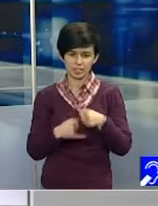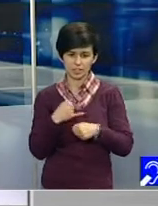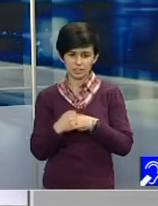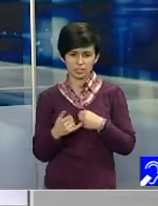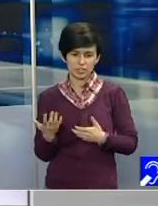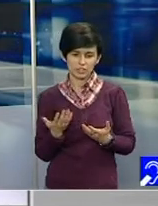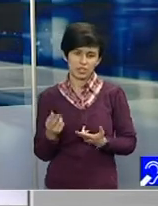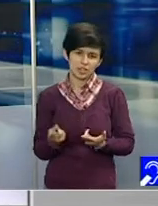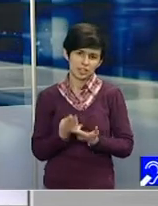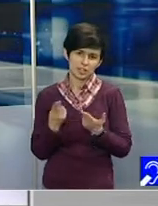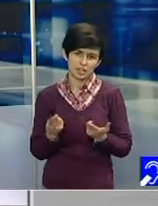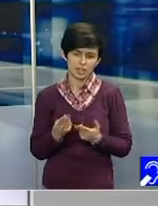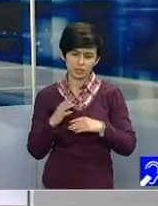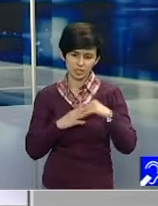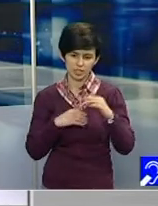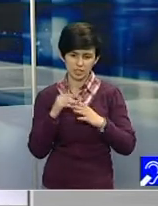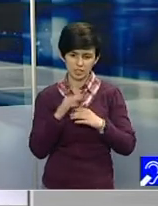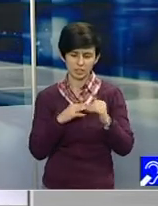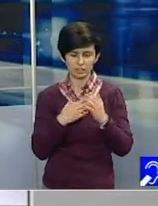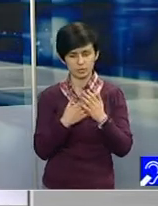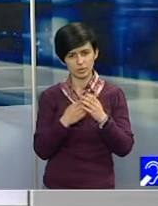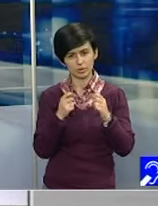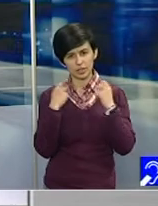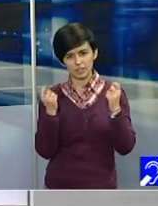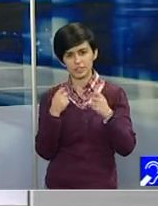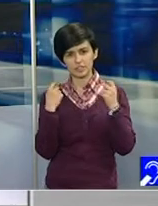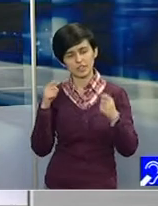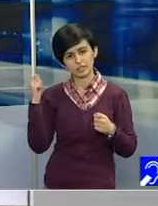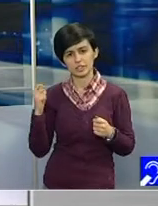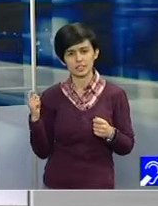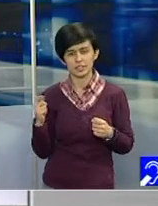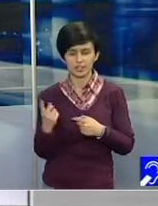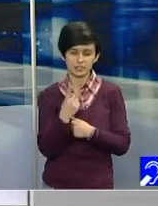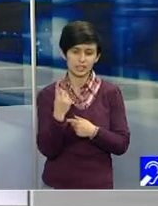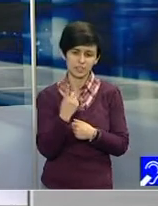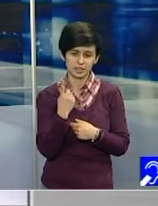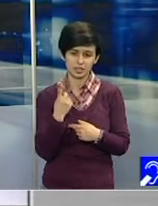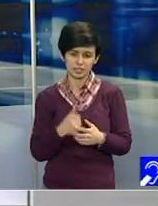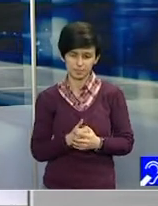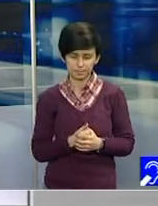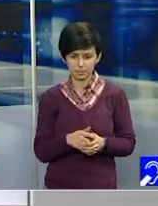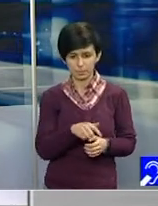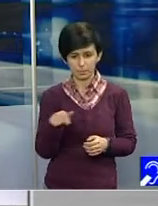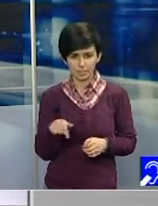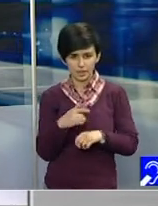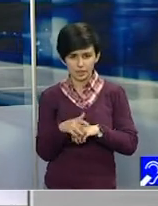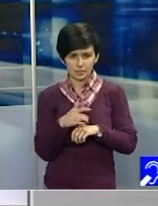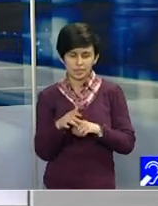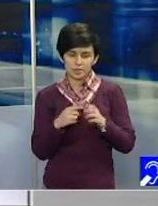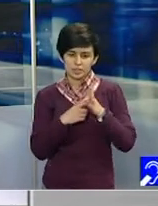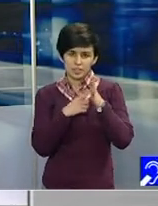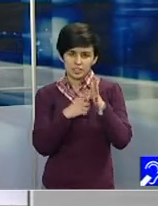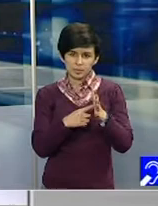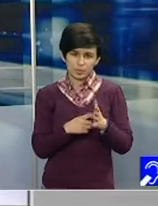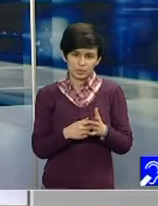întotdeauna caută talente și pentru festivaluri din țară și pentru festivaluri din străinătate și noi încercăm să îi promovăm cât putem de